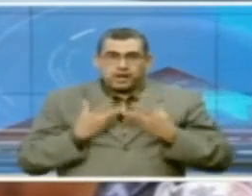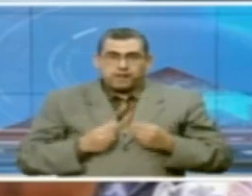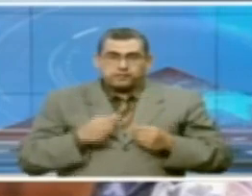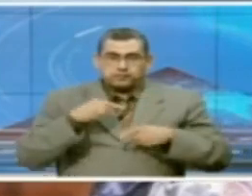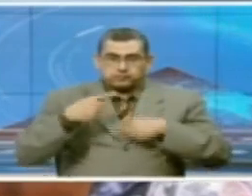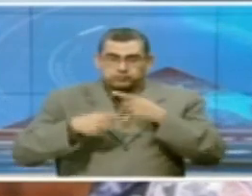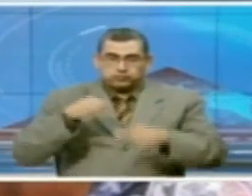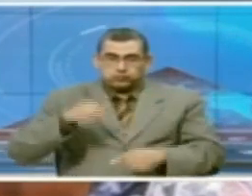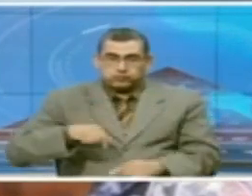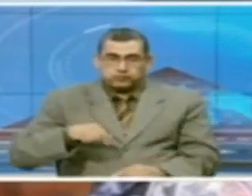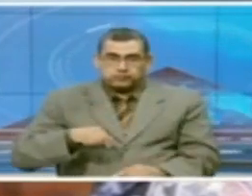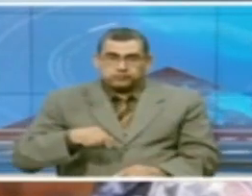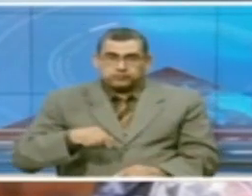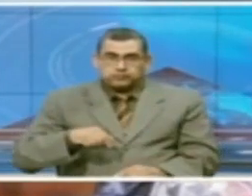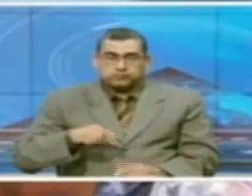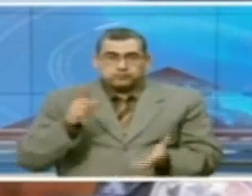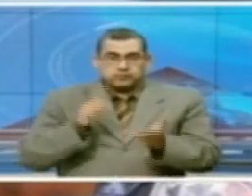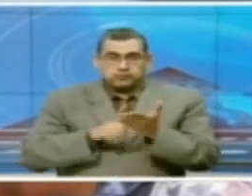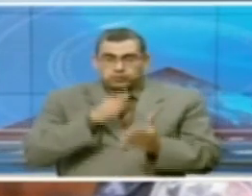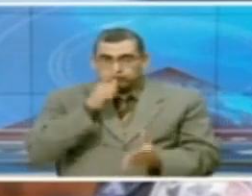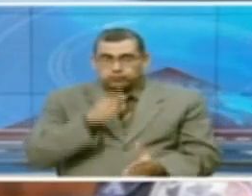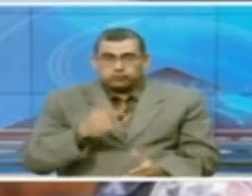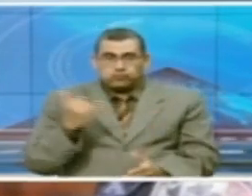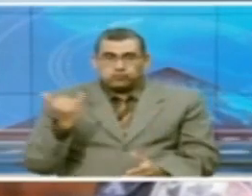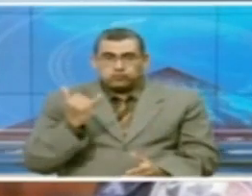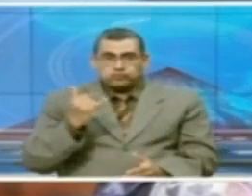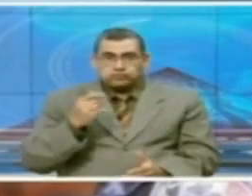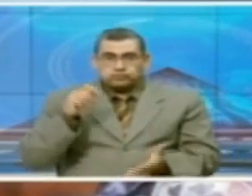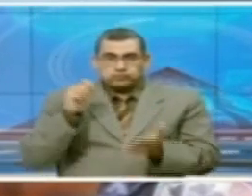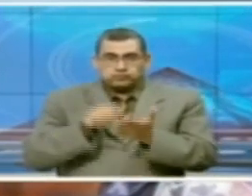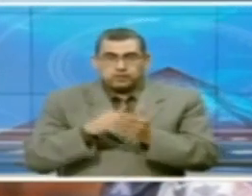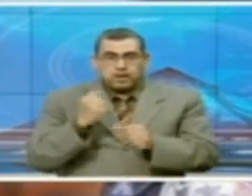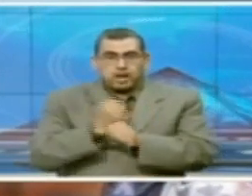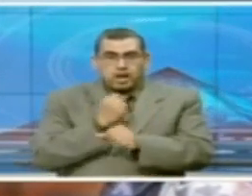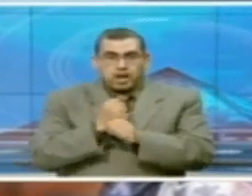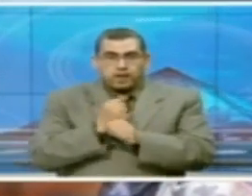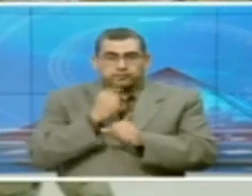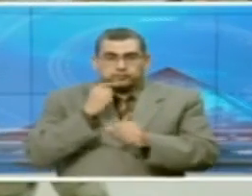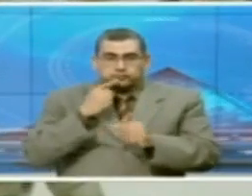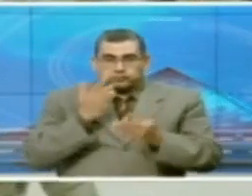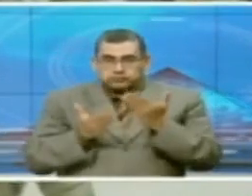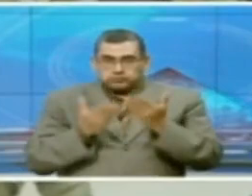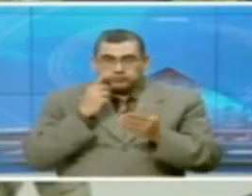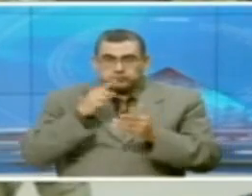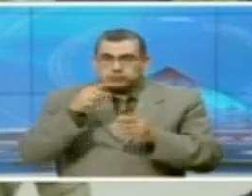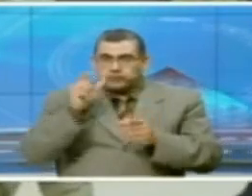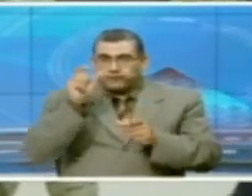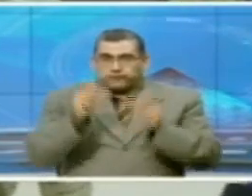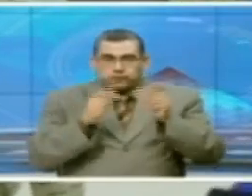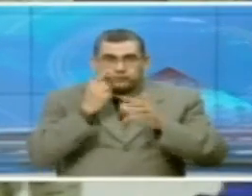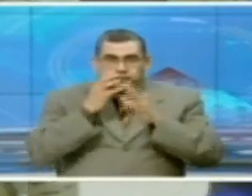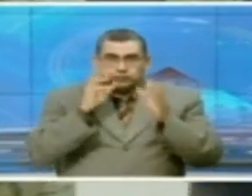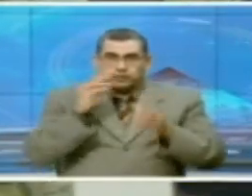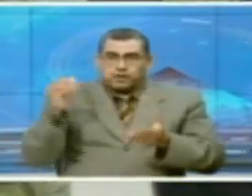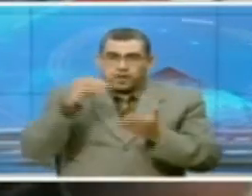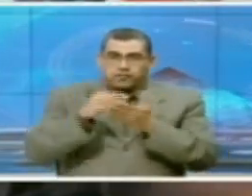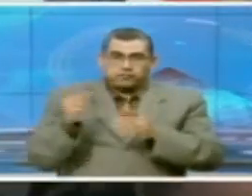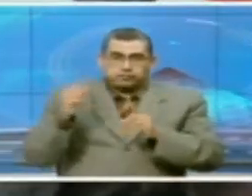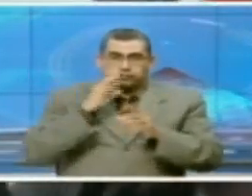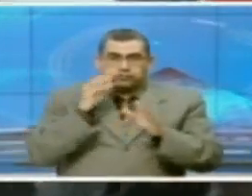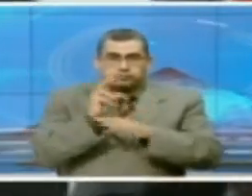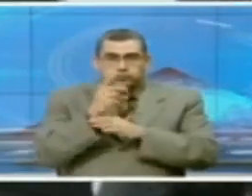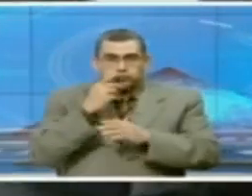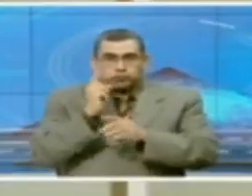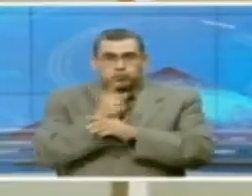المعاصرة، وأيضا بيتم عمل قياس مستوى لكل دارس منذ وصوله من خلال نخبة